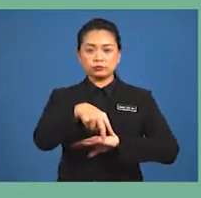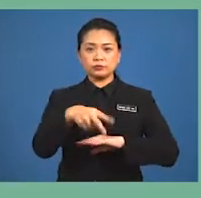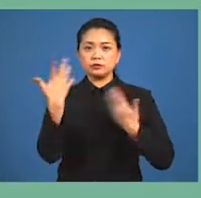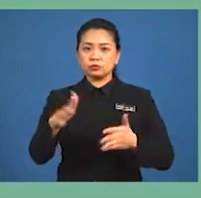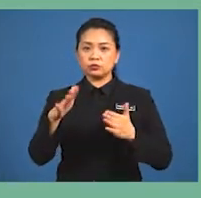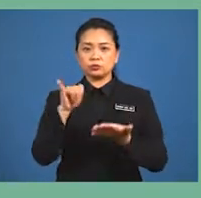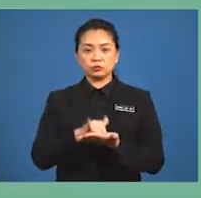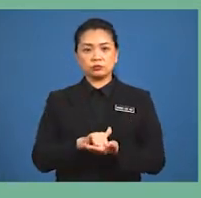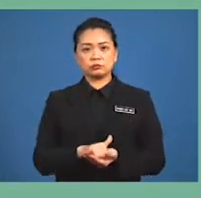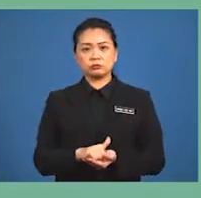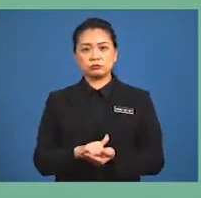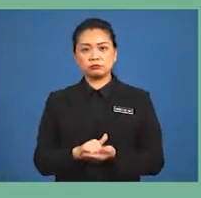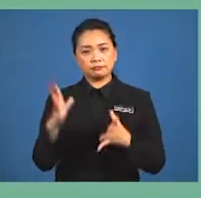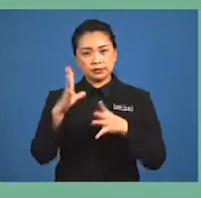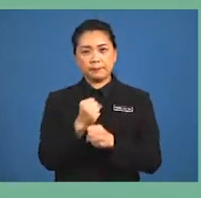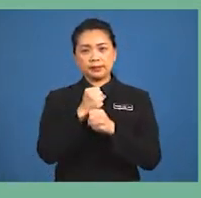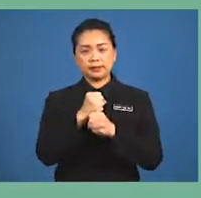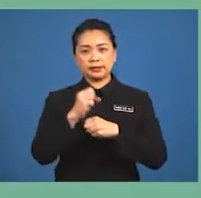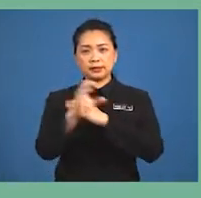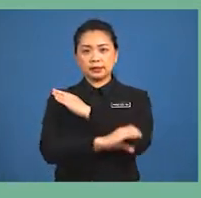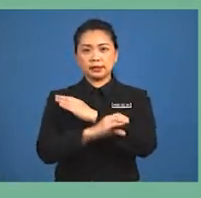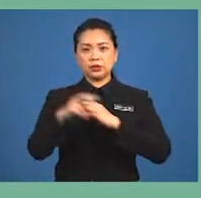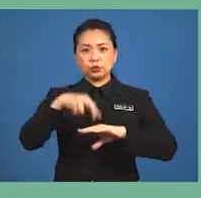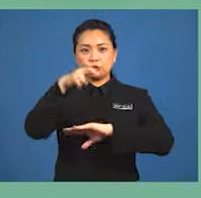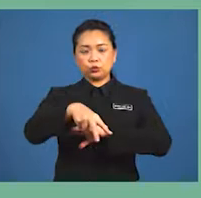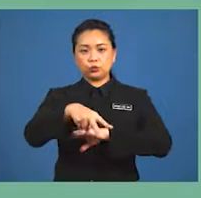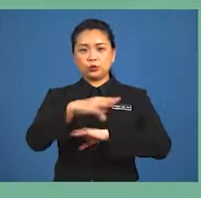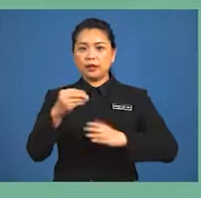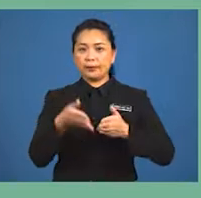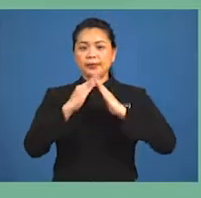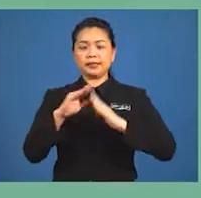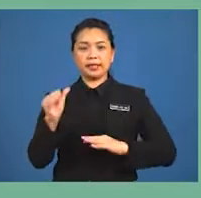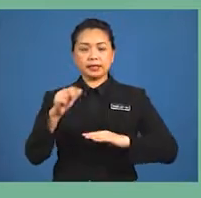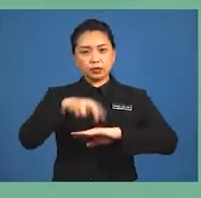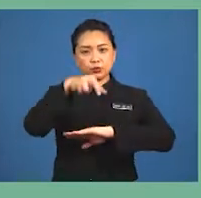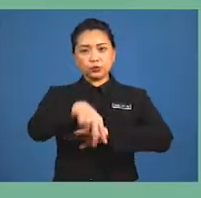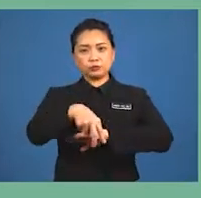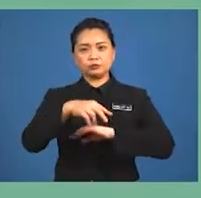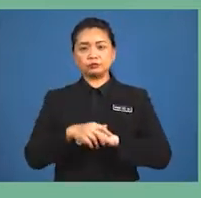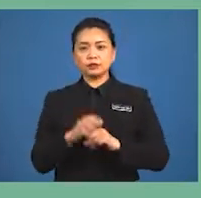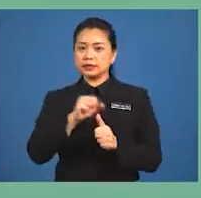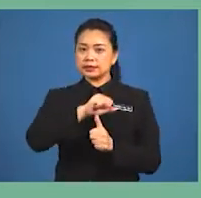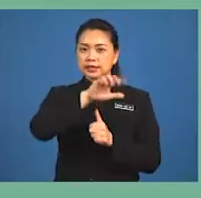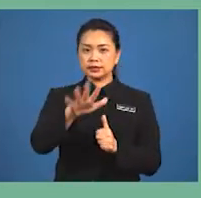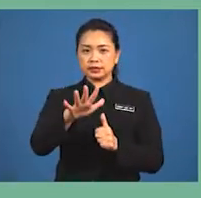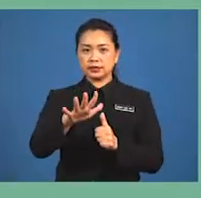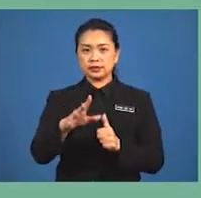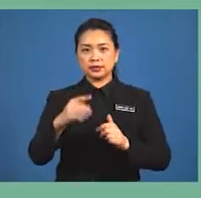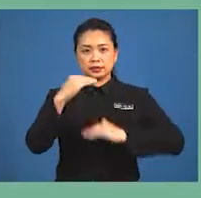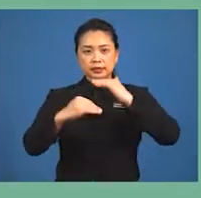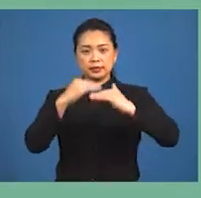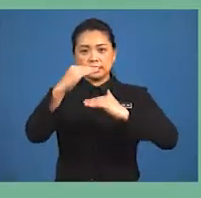pendapatan negara turun dan permintaan aggregate menurun. Kesannya, tingkat harga